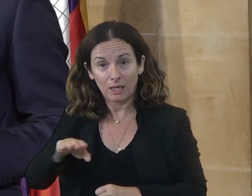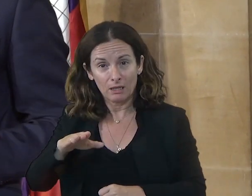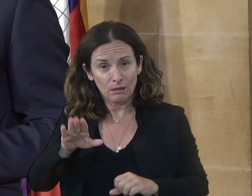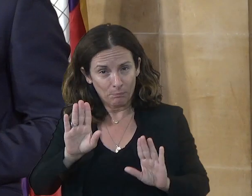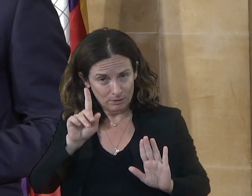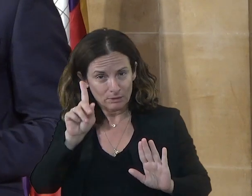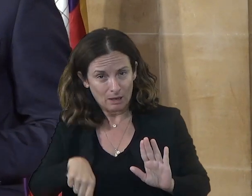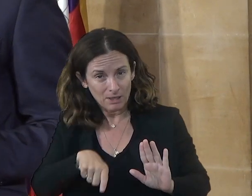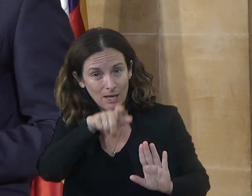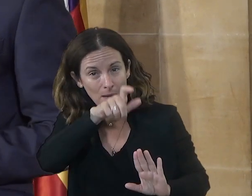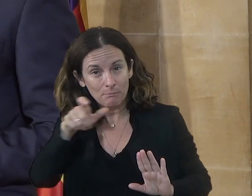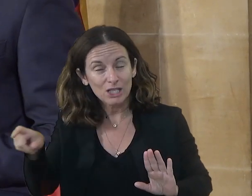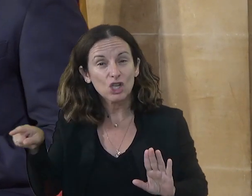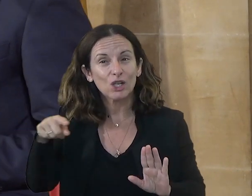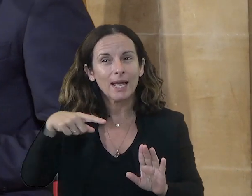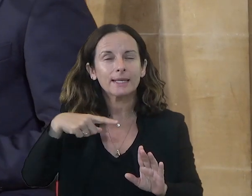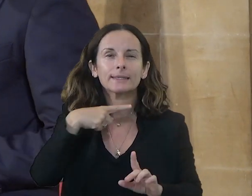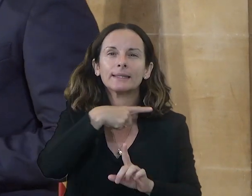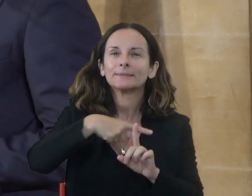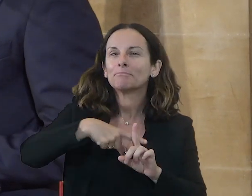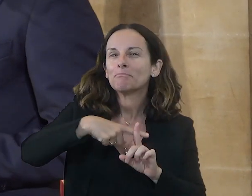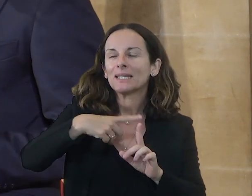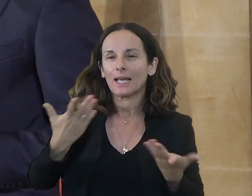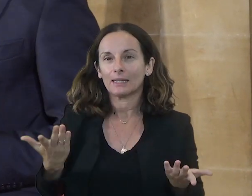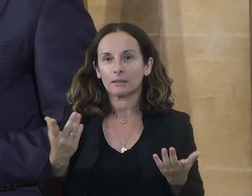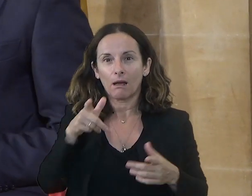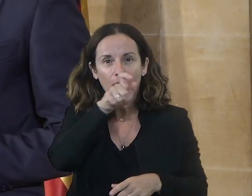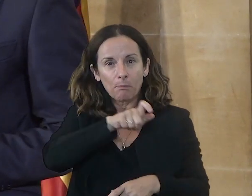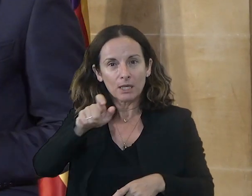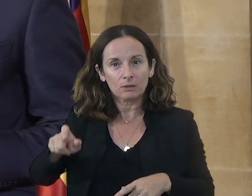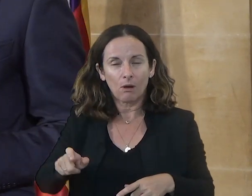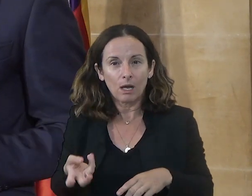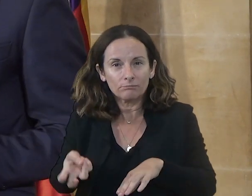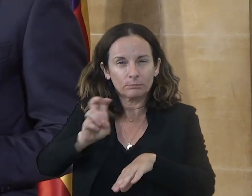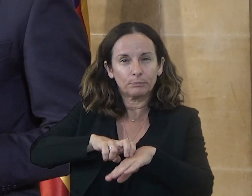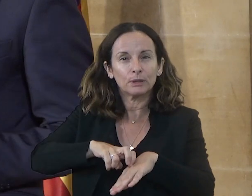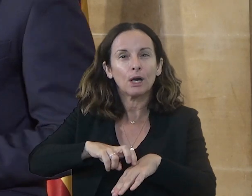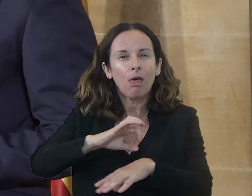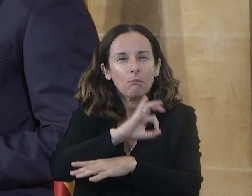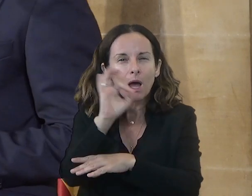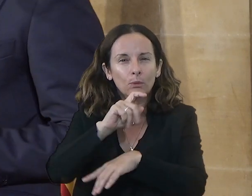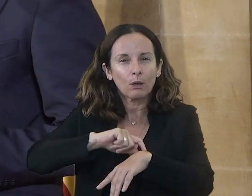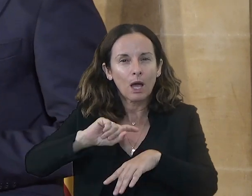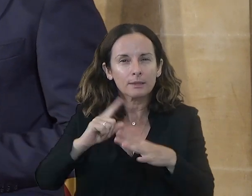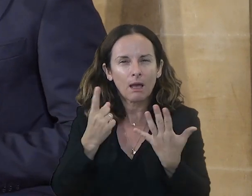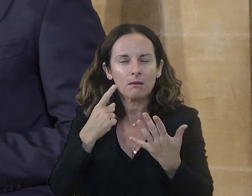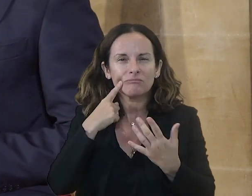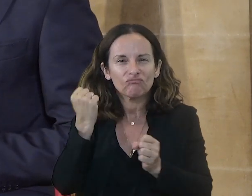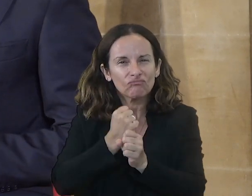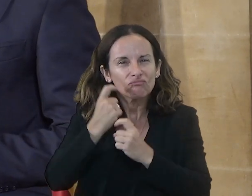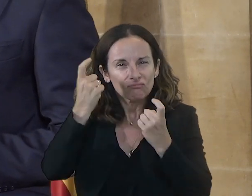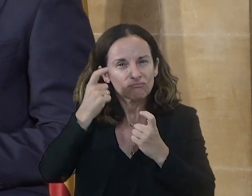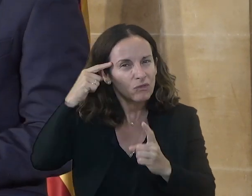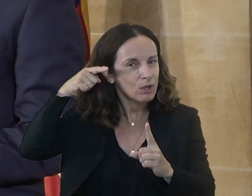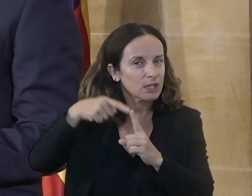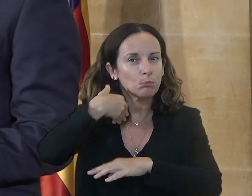però també en totes les persones de classe mitja. Aquestes persones que s'aixequen a les 6 del matí i que fan feina sense